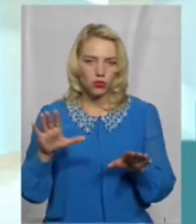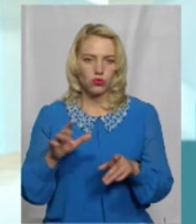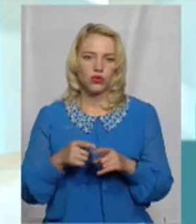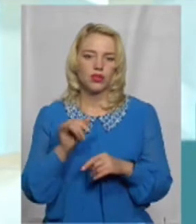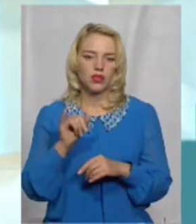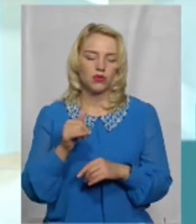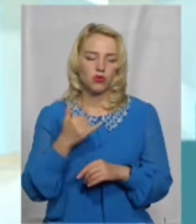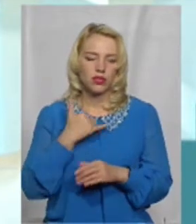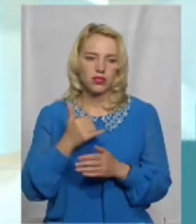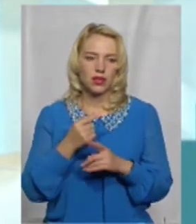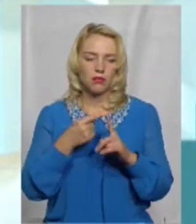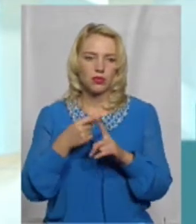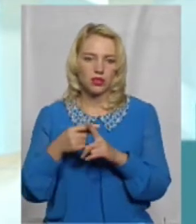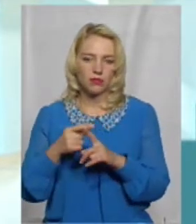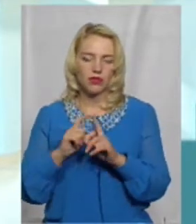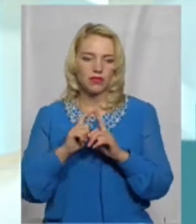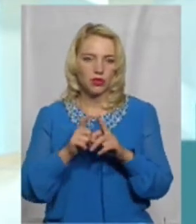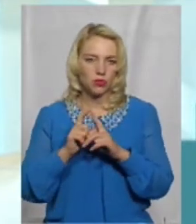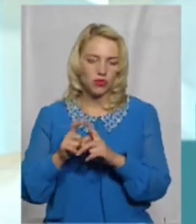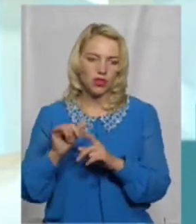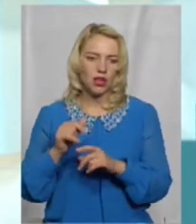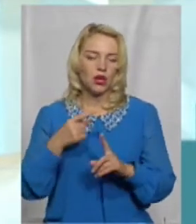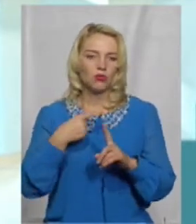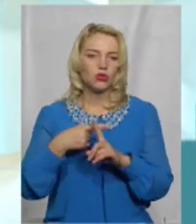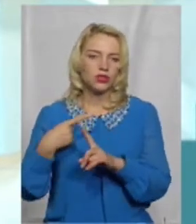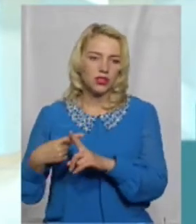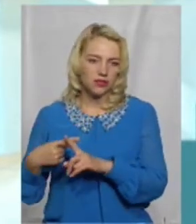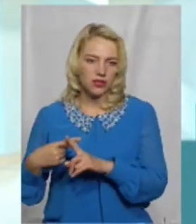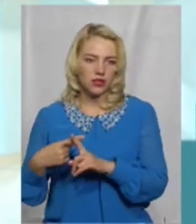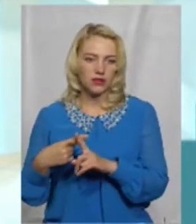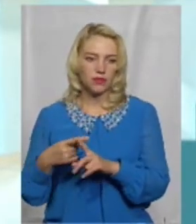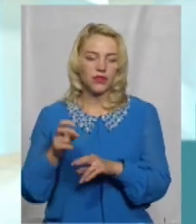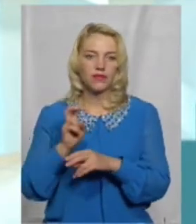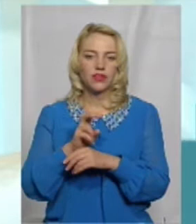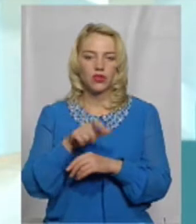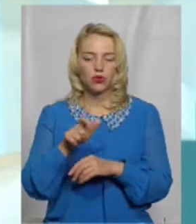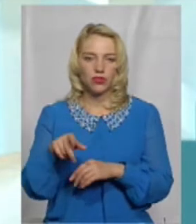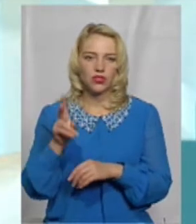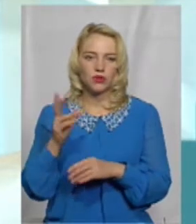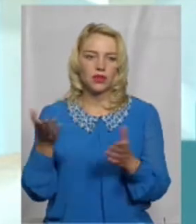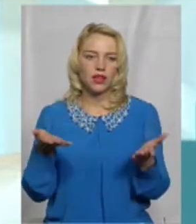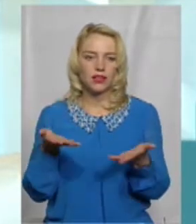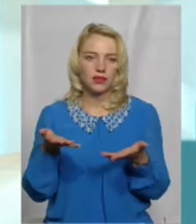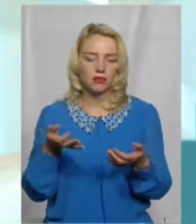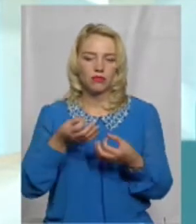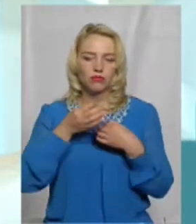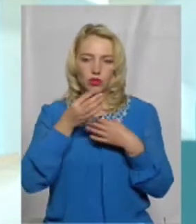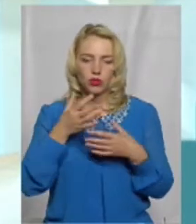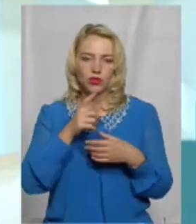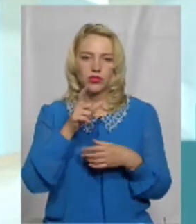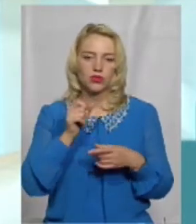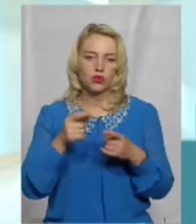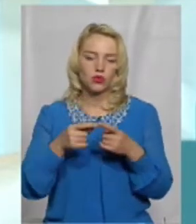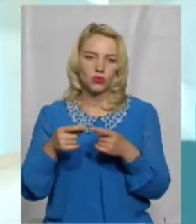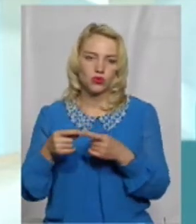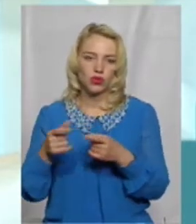позитивних відповідей і позитивних відвідувачів, яким подобається